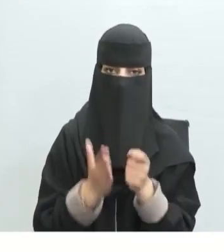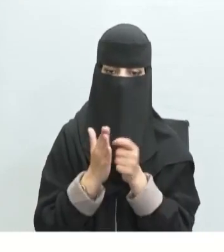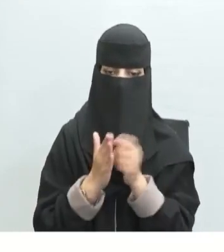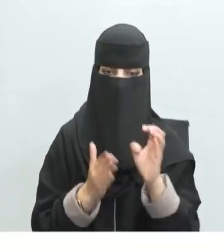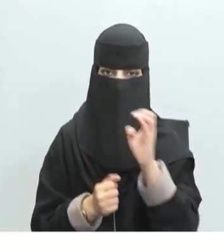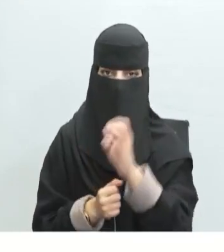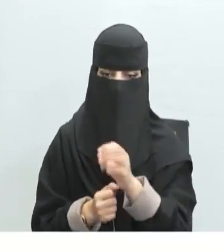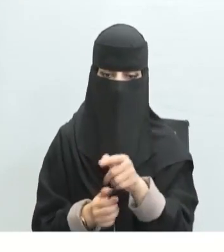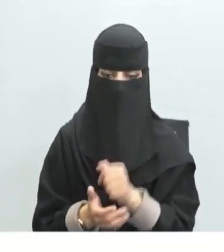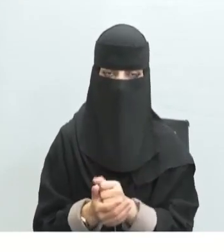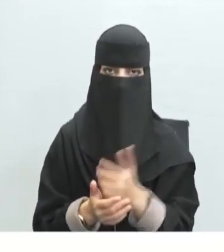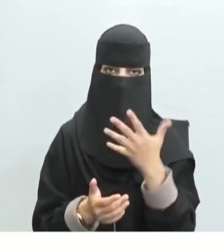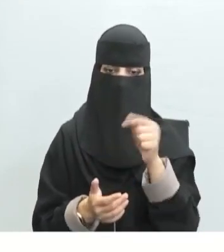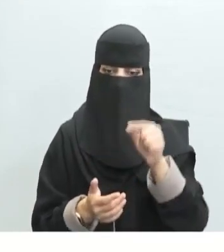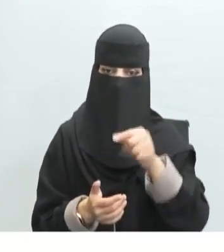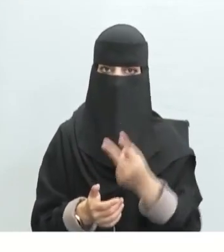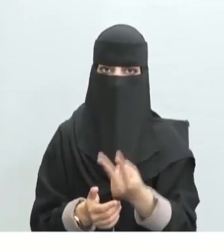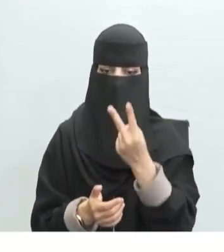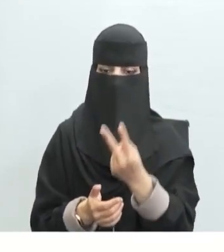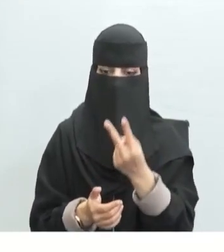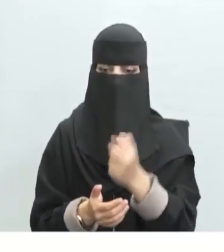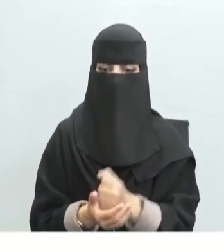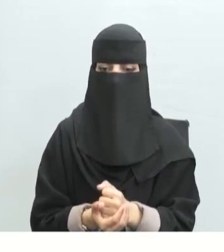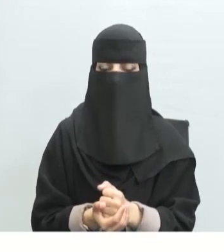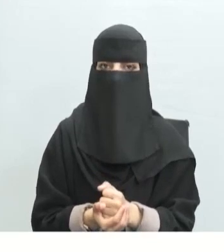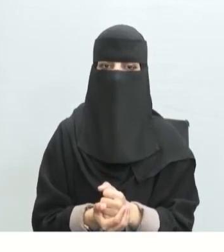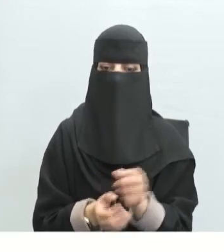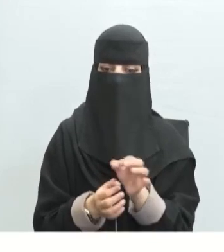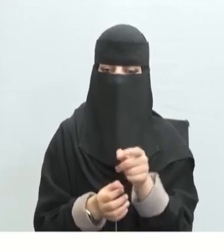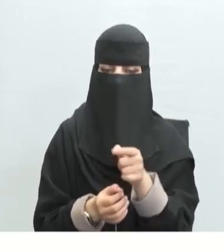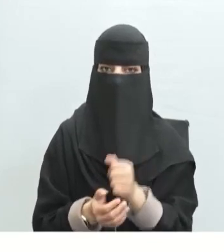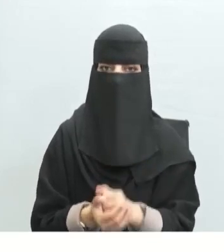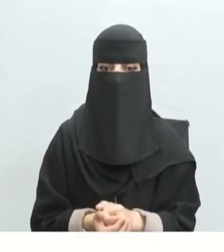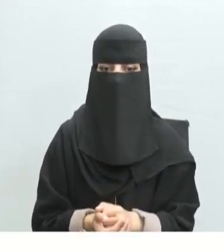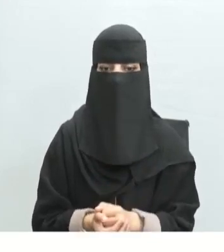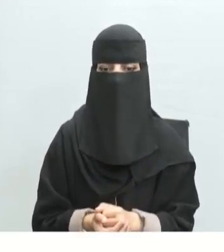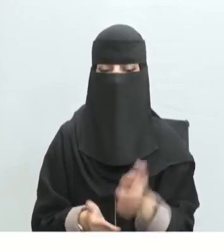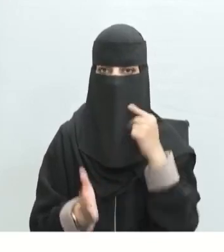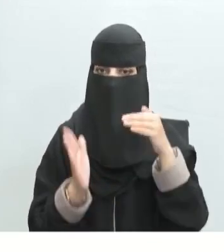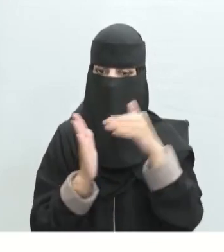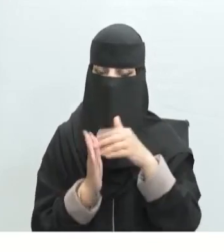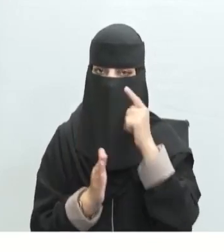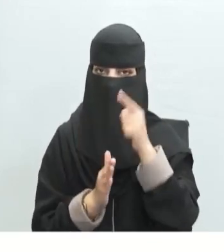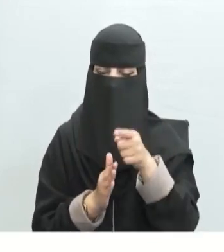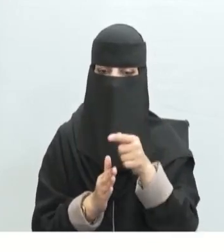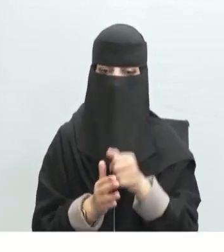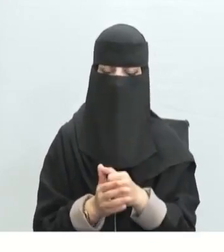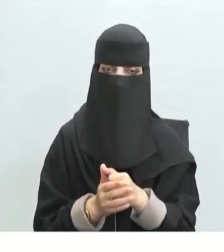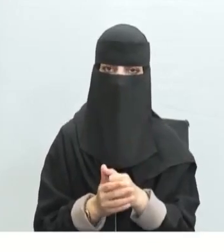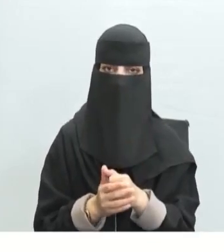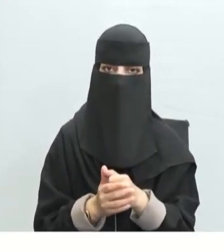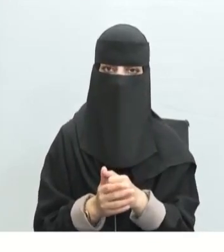الجذر اللي هو 5 فاص س تقريبا بهذا الشكل وبالتالي حنقول